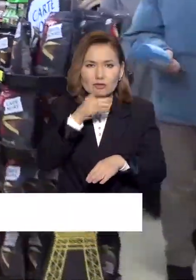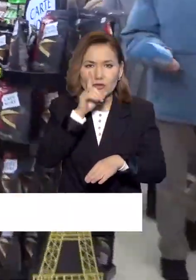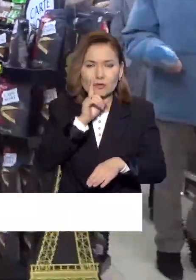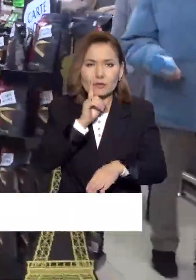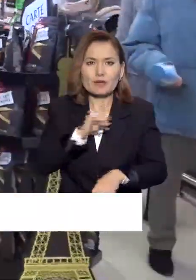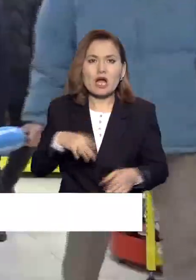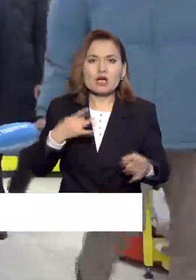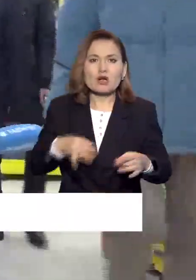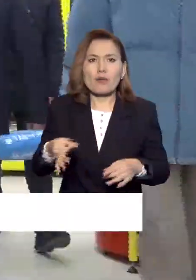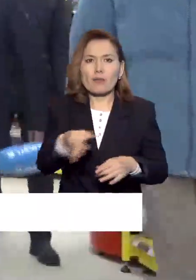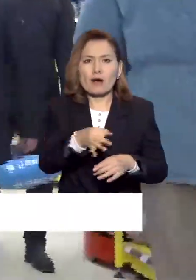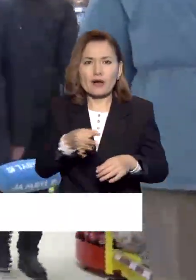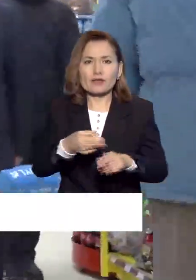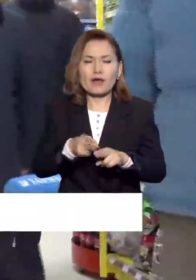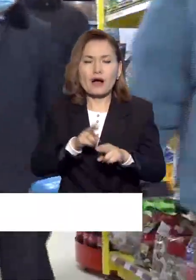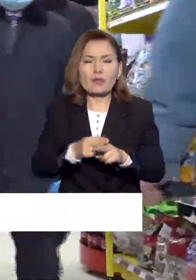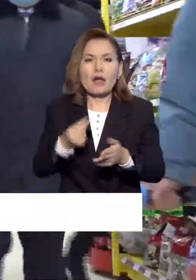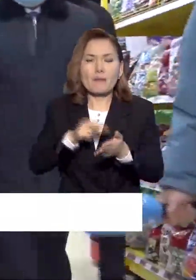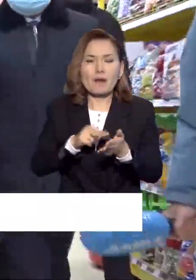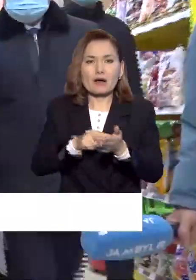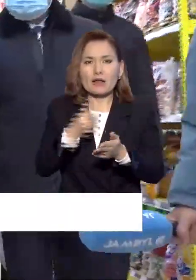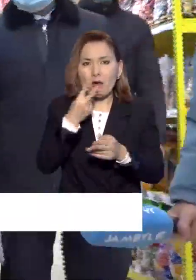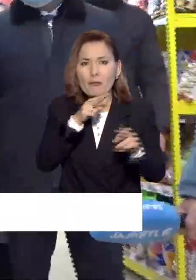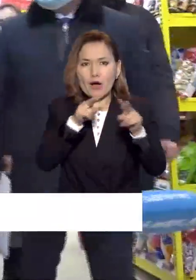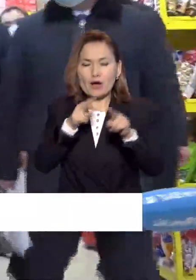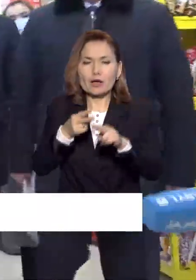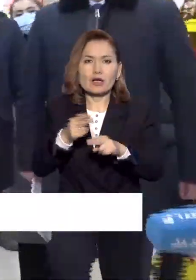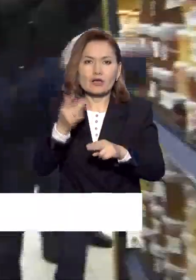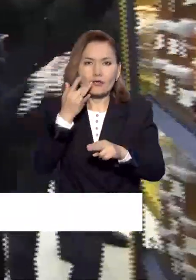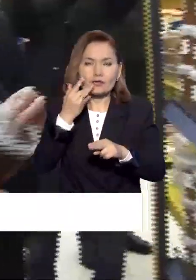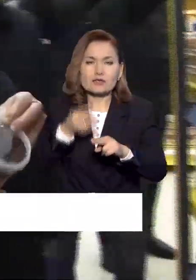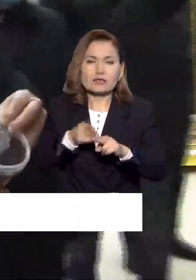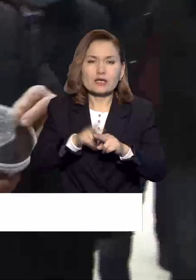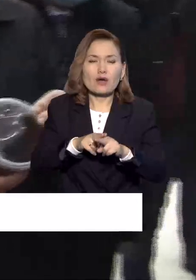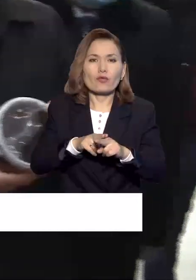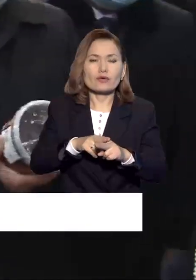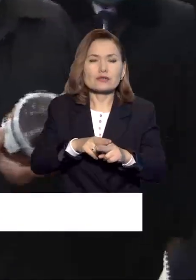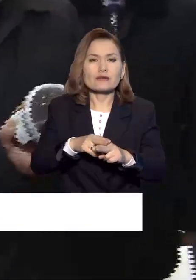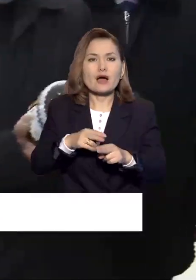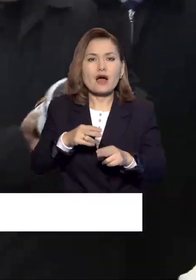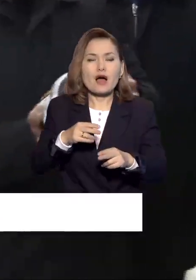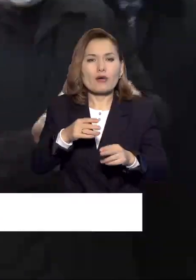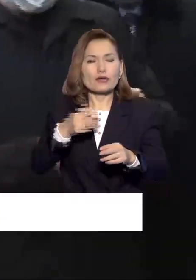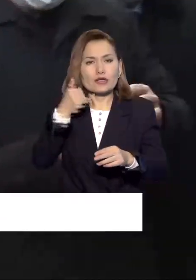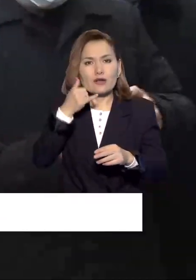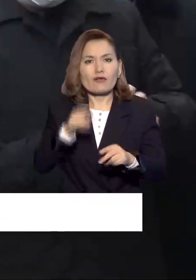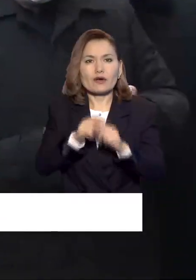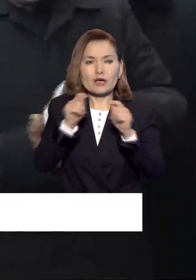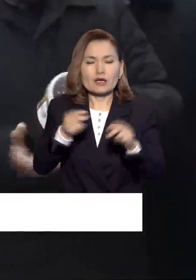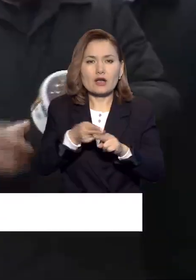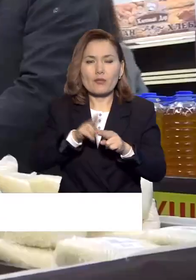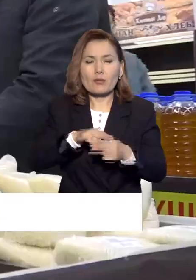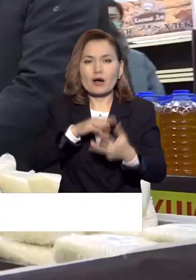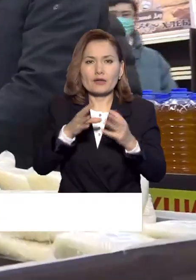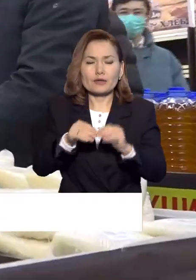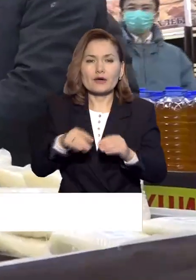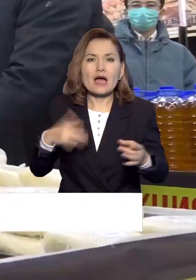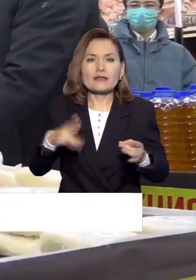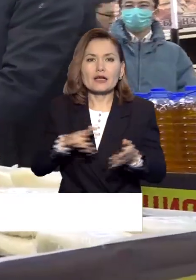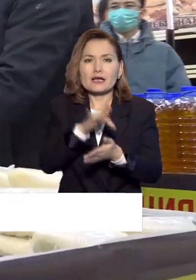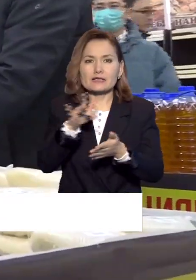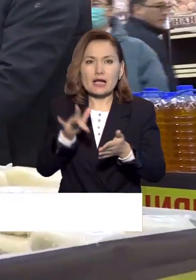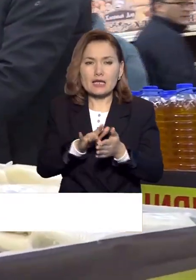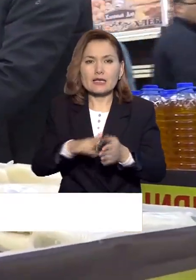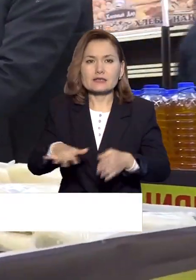облысында бағаны бақылау үшін сенім телефоны пайда болды. Оған кез келген тұрғын хабарласып, мәлімет бере алады. Облыс әкімі Бердібек Сапарбаев Тараздағы шағын